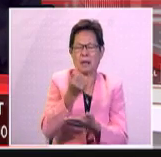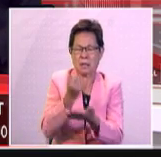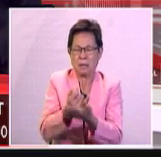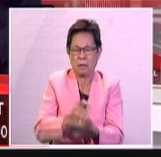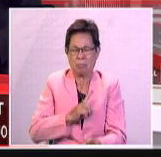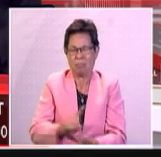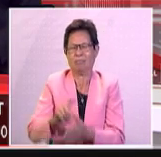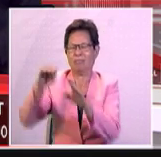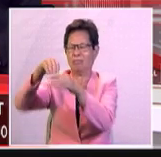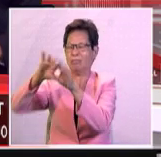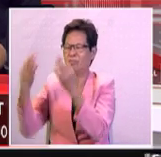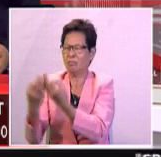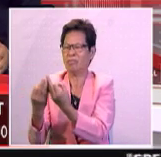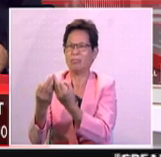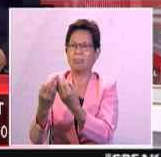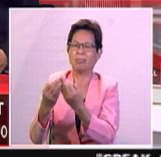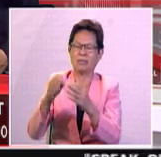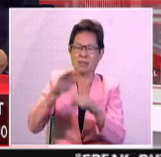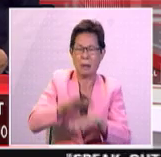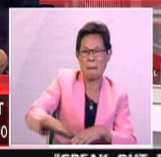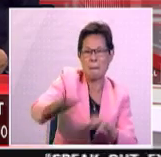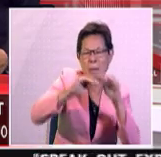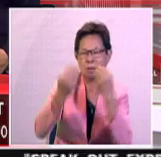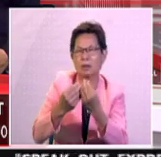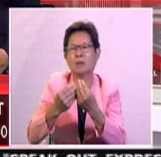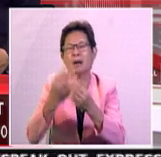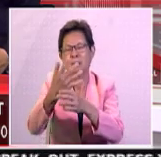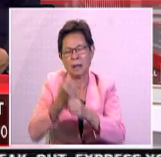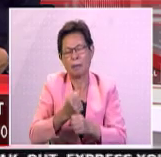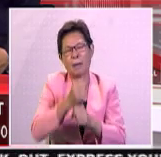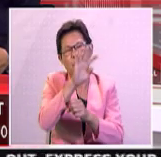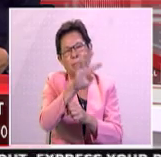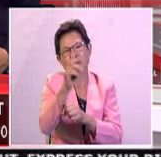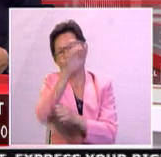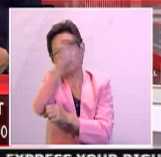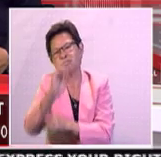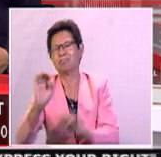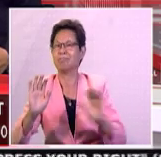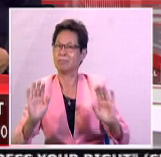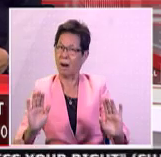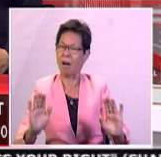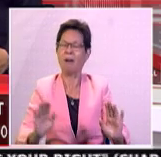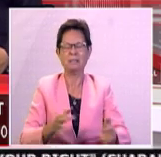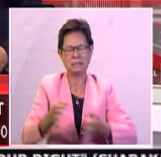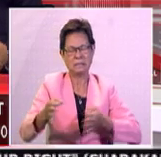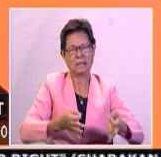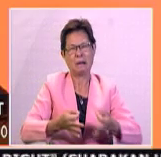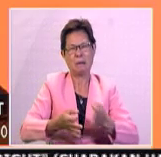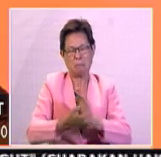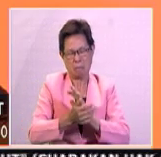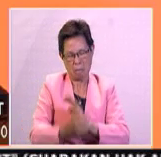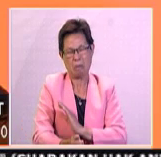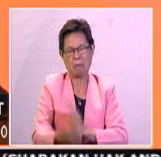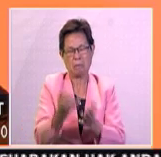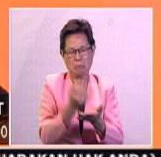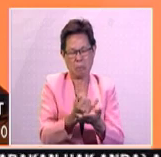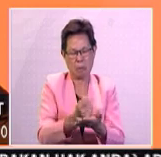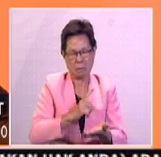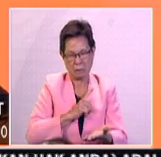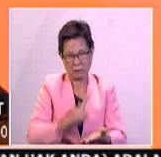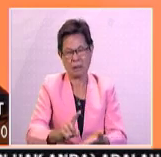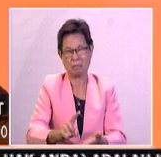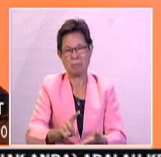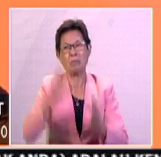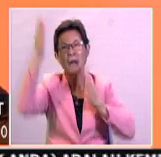dalam kalangan masyarakat tahun lalu hanya mencapai 41%. Jelasnya, potensi sektor takaful di negara ini